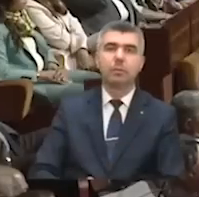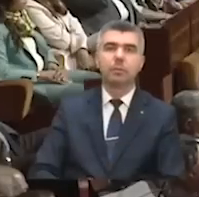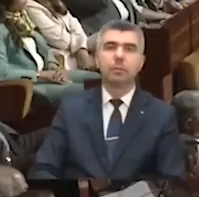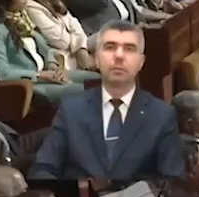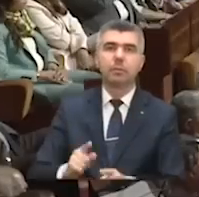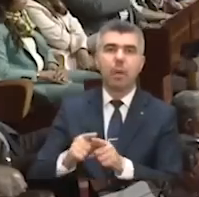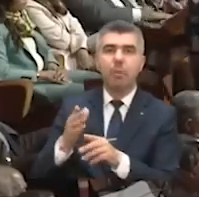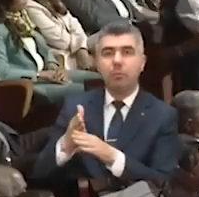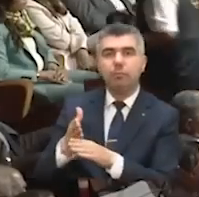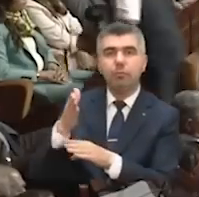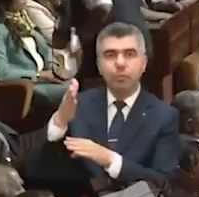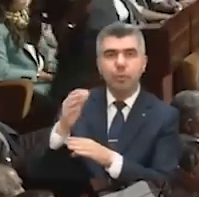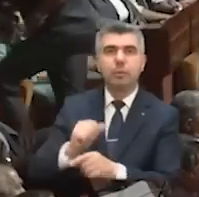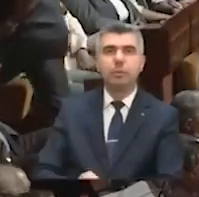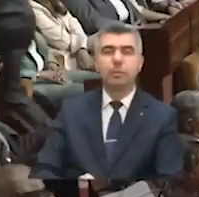وكيمشي